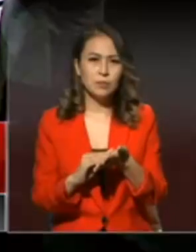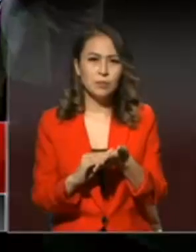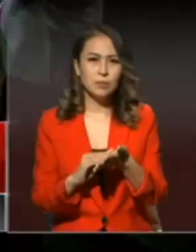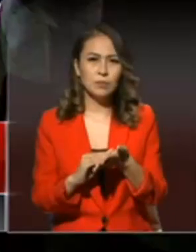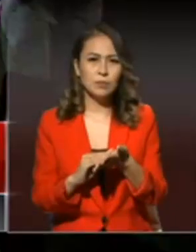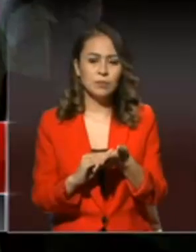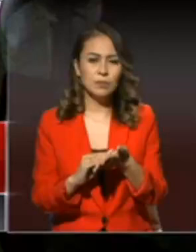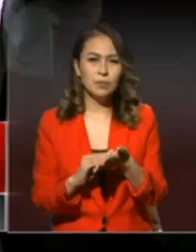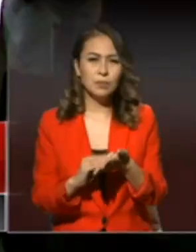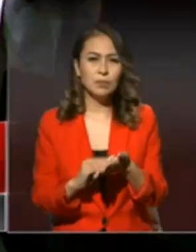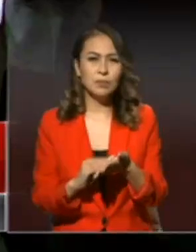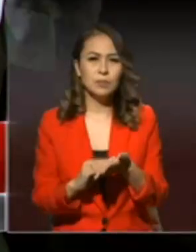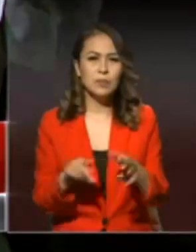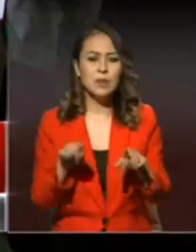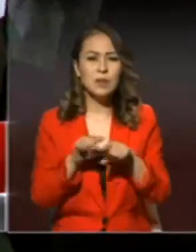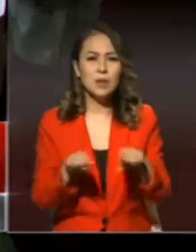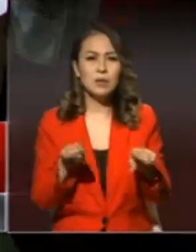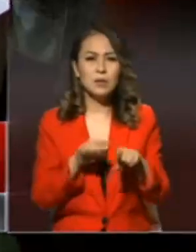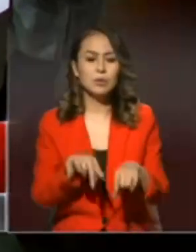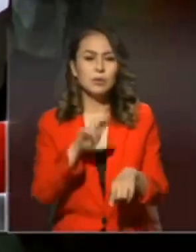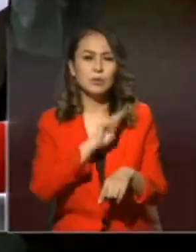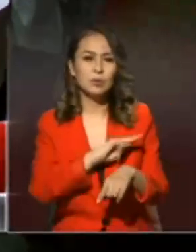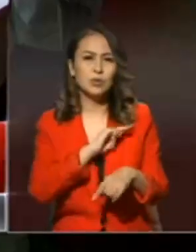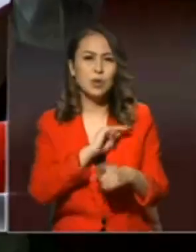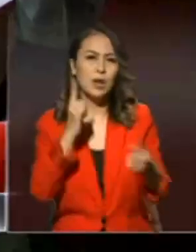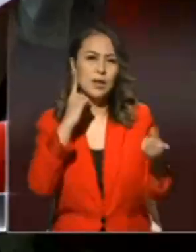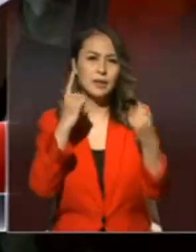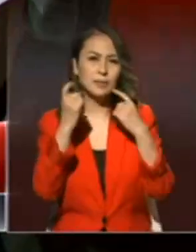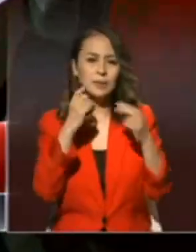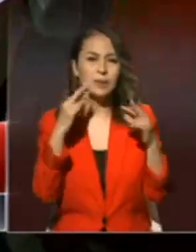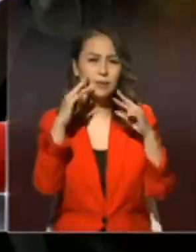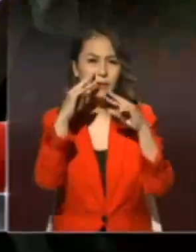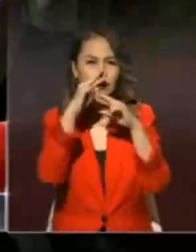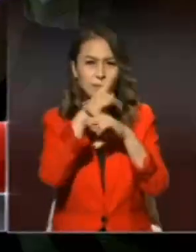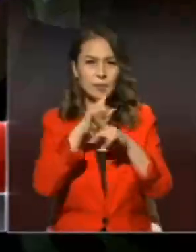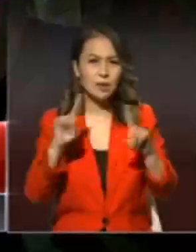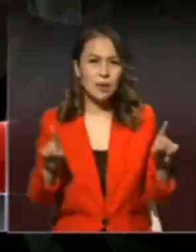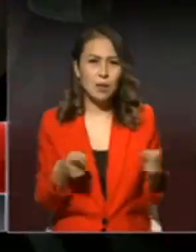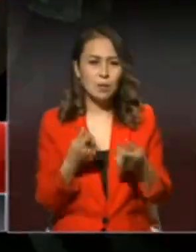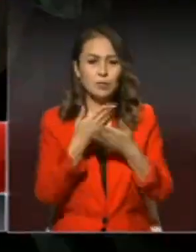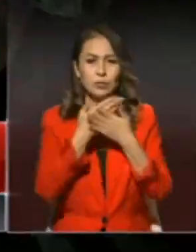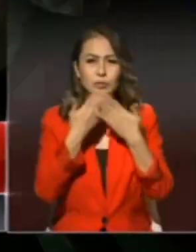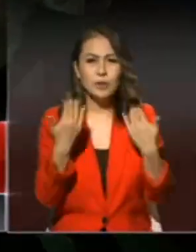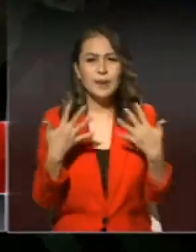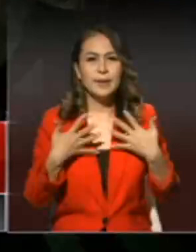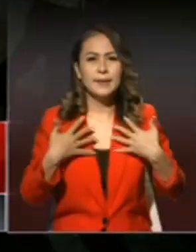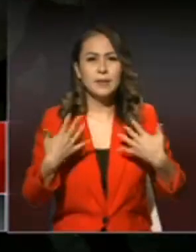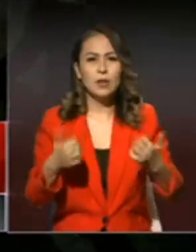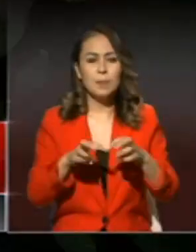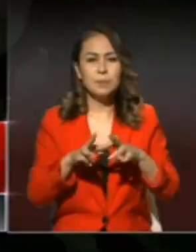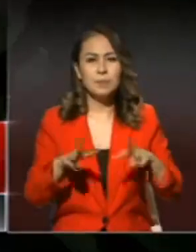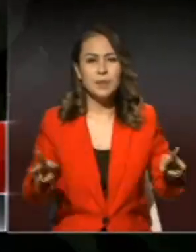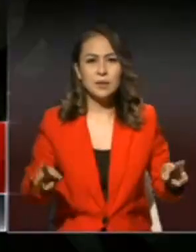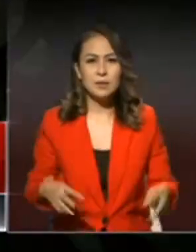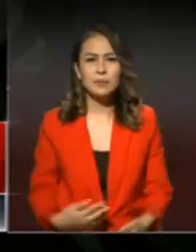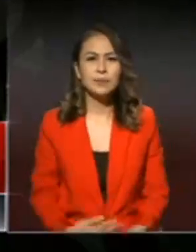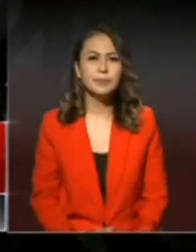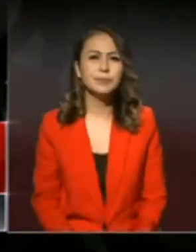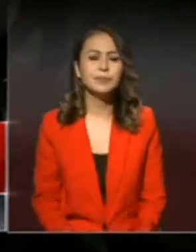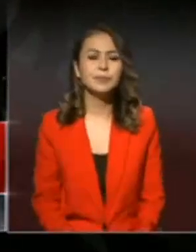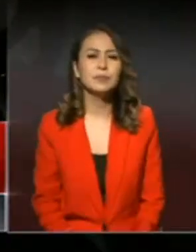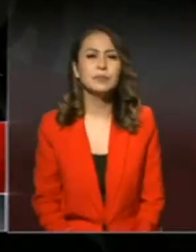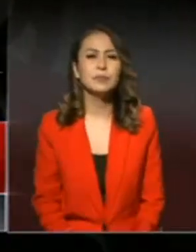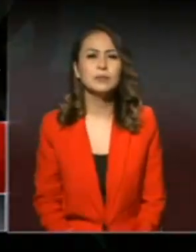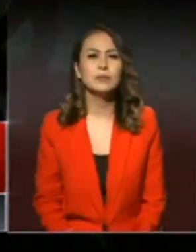Түсінікті, яғни насихат жұмыстары, ақпараттандыру жұмыстары дұрыс жеткілікті дамығаман денсаулық сақтау министрлігіне хабарландыру. Ол тек